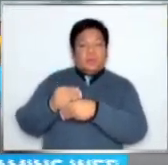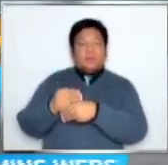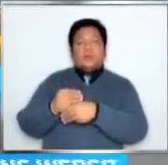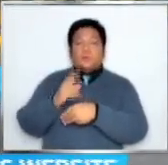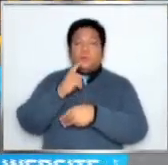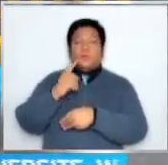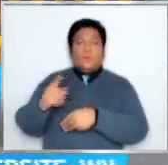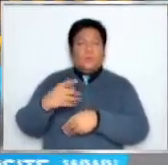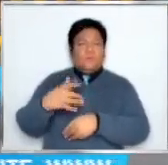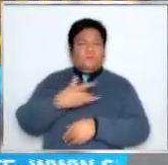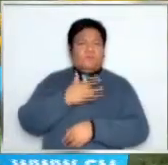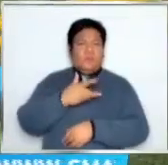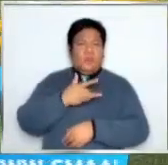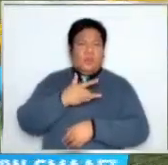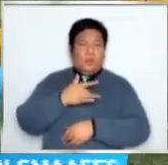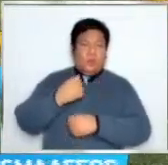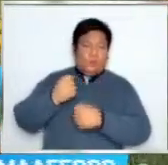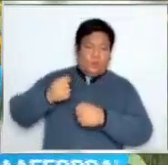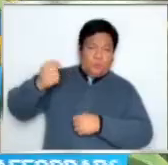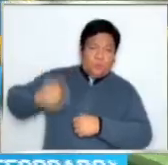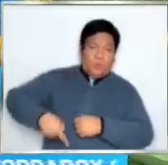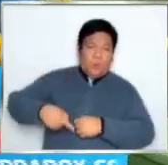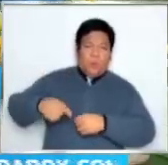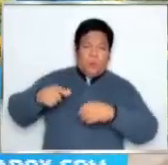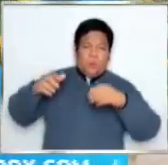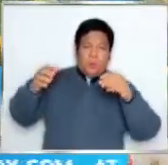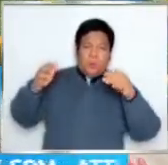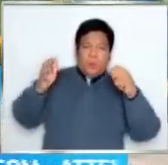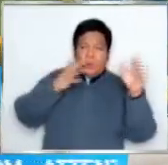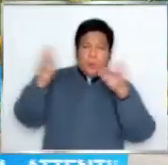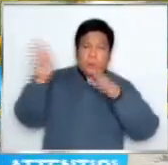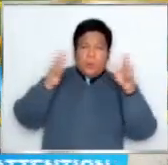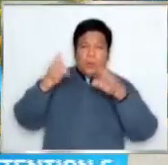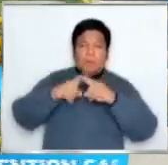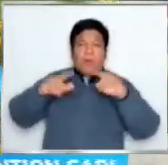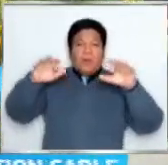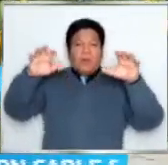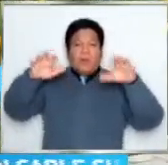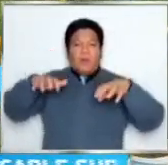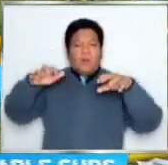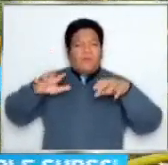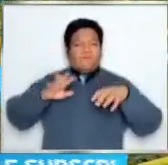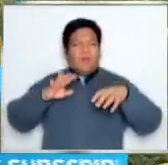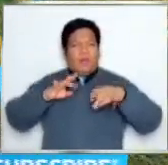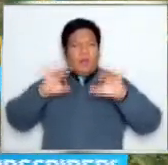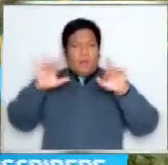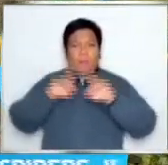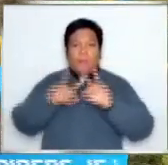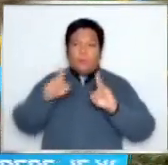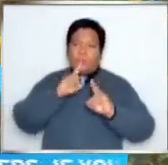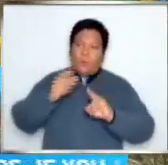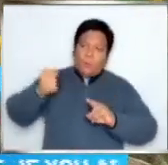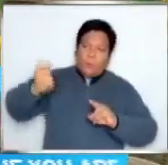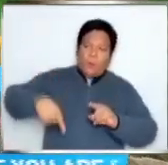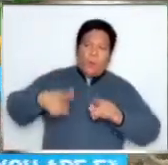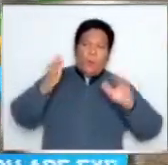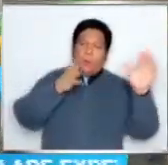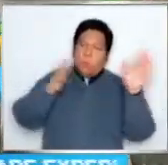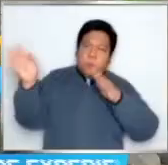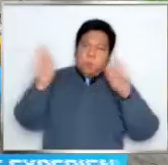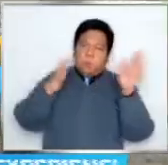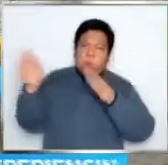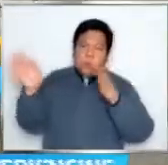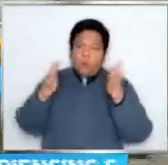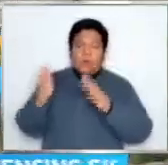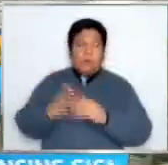yung ulan niya ay hindi ganong malakas. Yung hangin lang ang masyadong malakas. Mm, sa pagkakaalam ko, bumaba ng bagya,